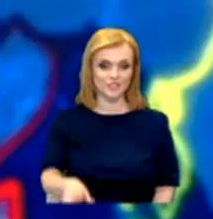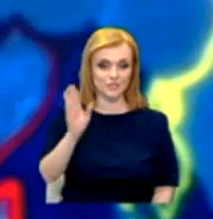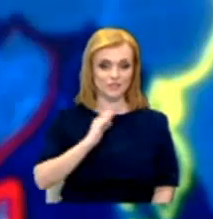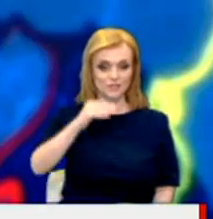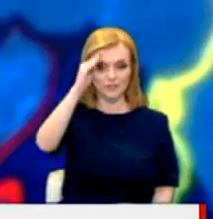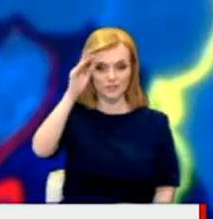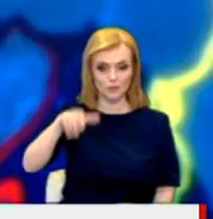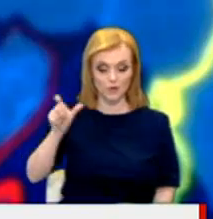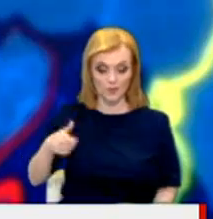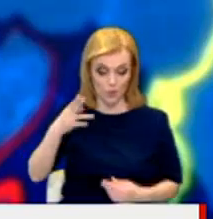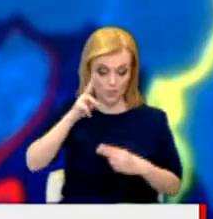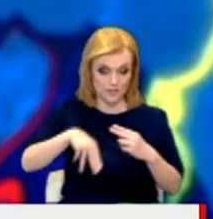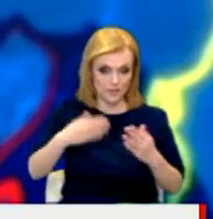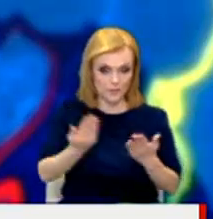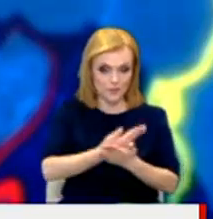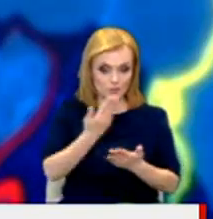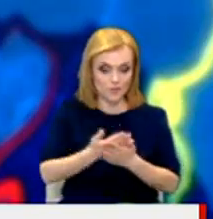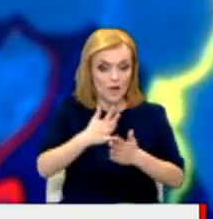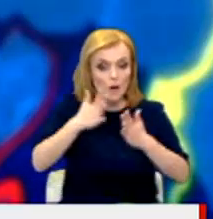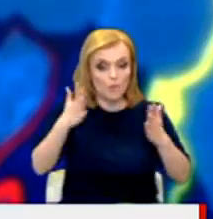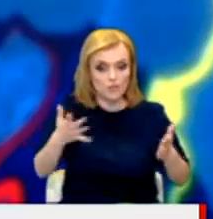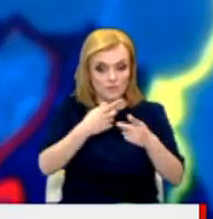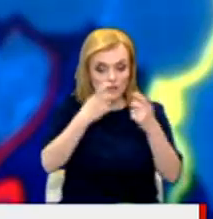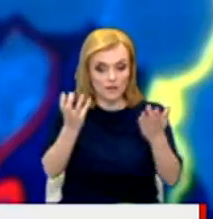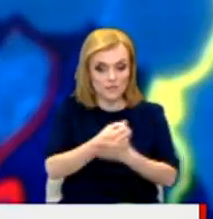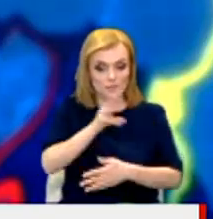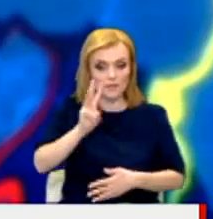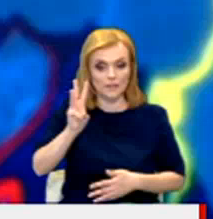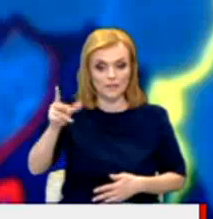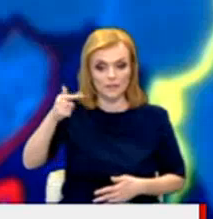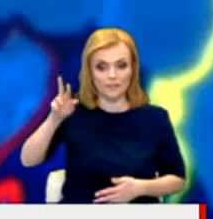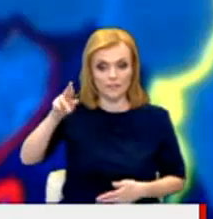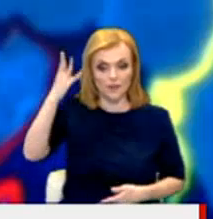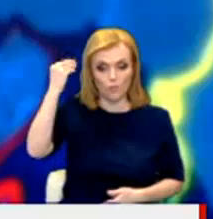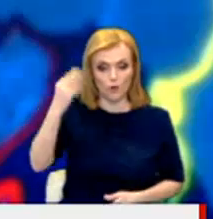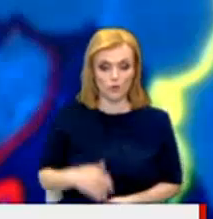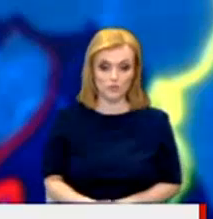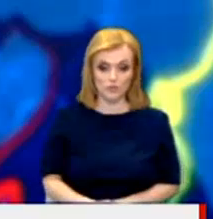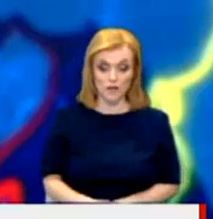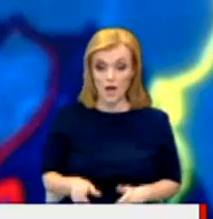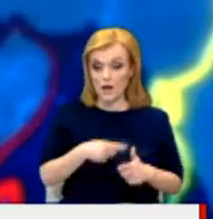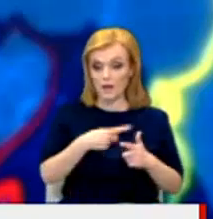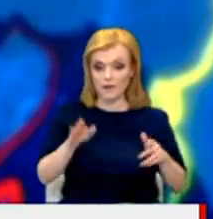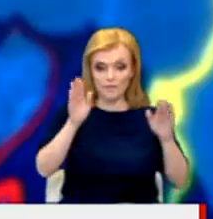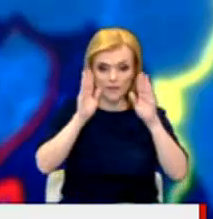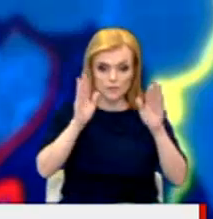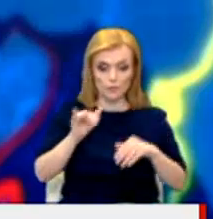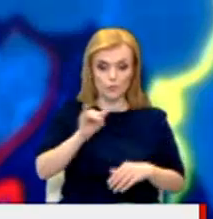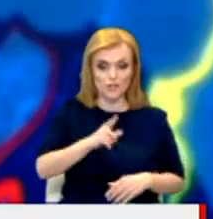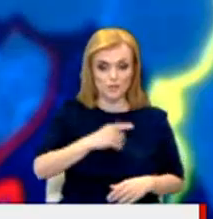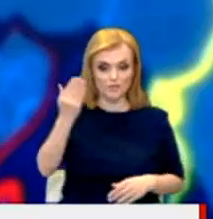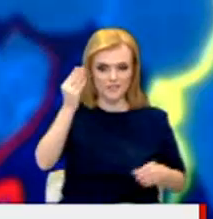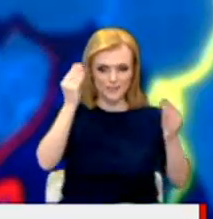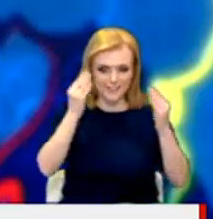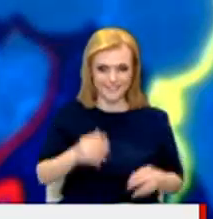Doamnelor, domnilor, acestea au fost știrile. Mai multe informații găsiți pe site-ul tvremoldova.md sau pe pagina noastră de Facebook. Ne așteptăm opiniile